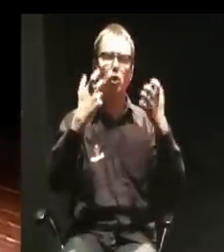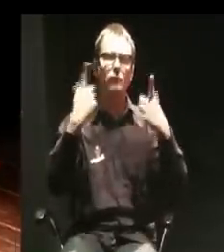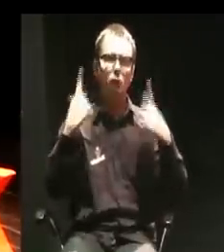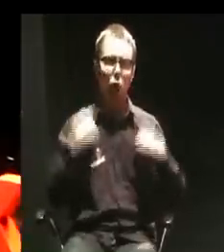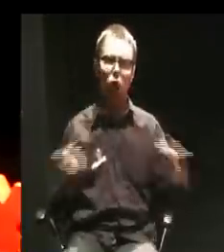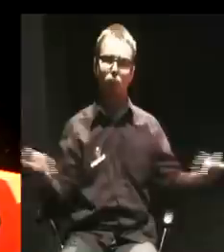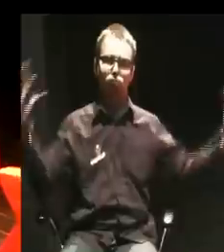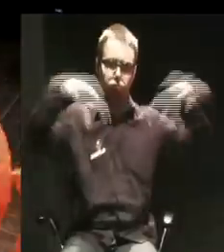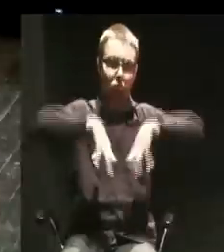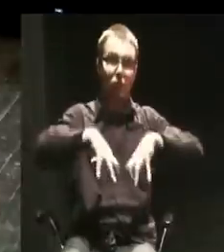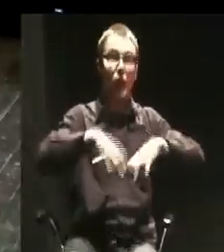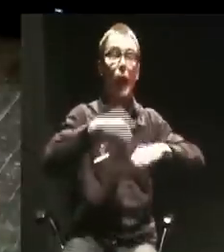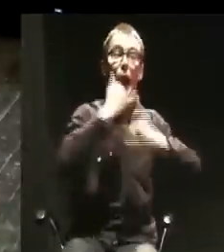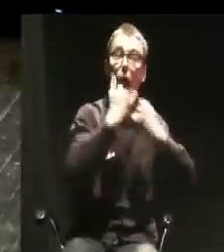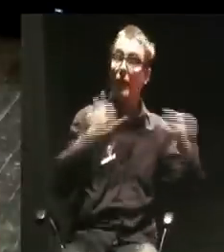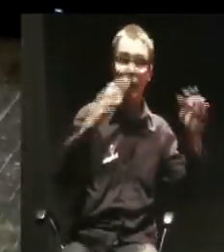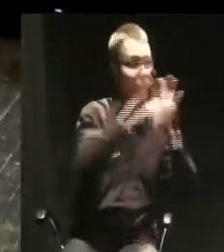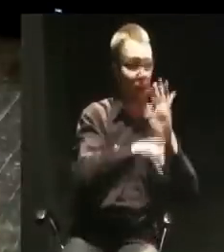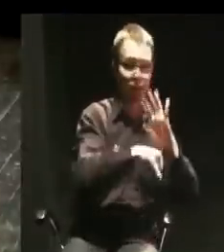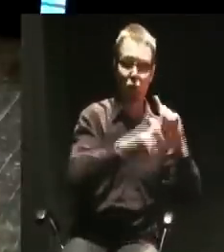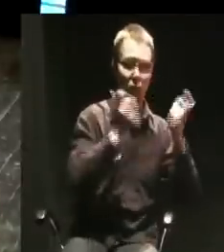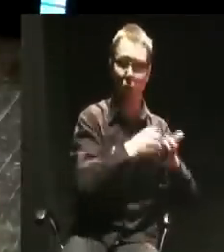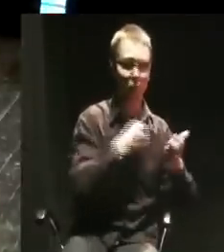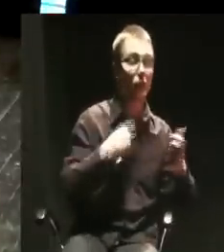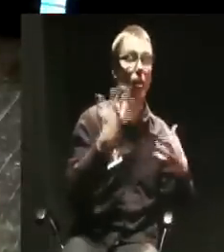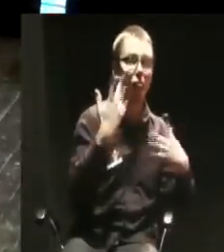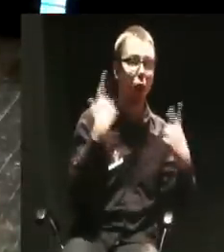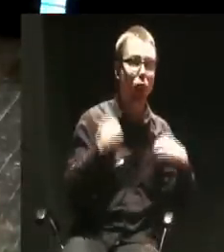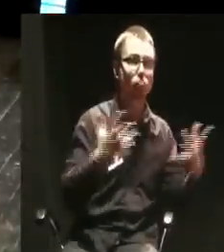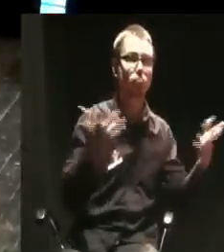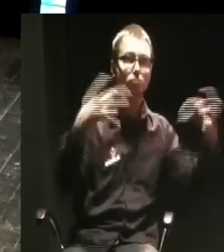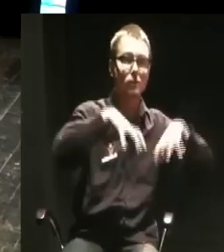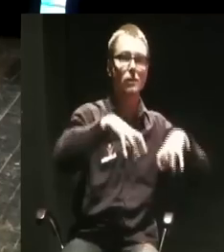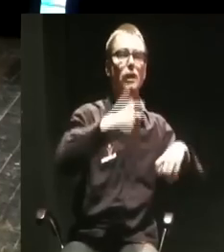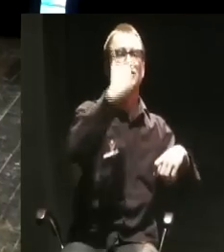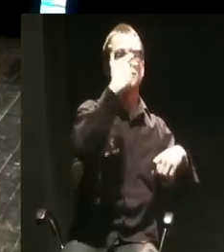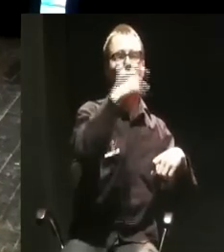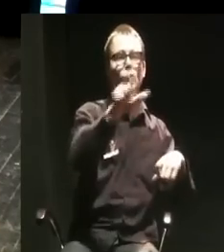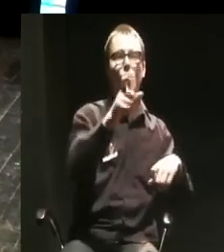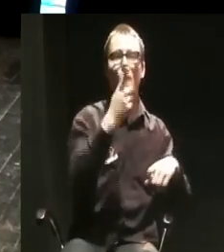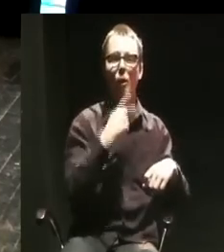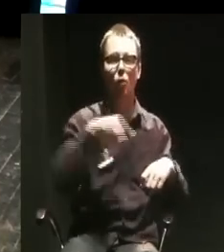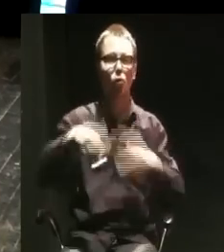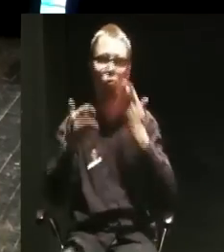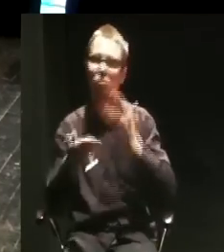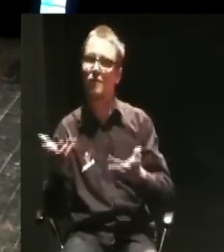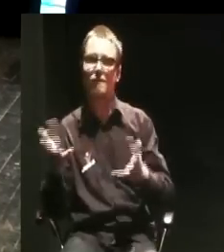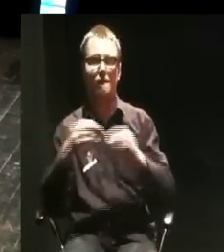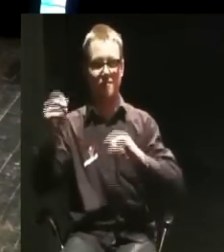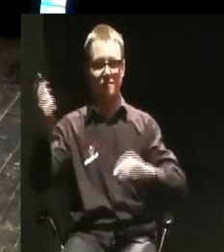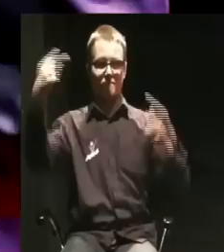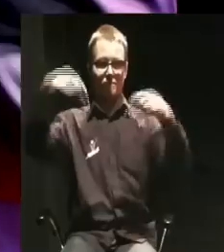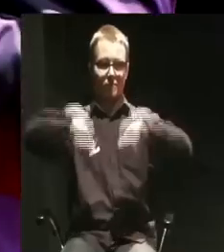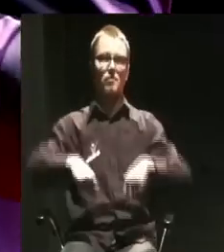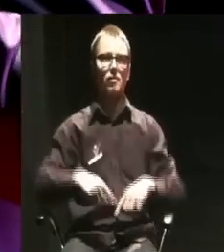setka. I my tego nie potrafimy docenić, ale naprawdę firmy coraz